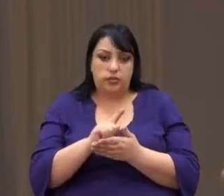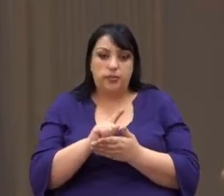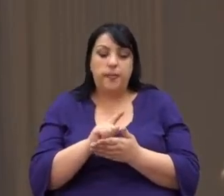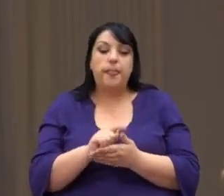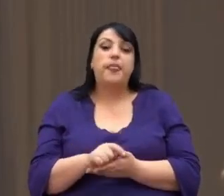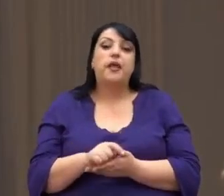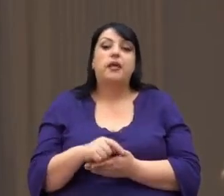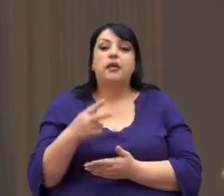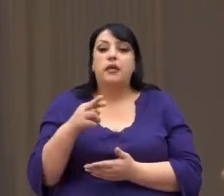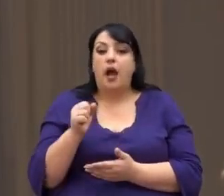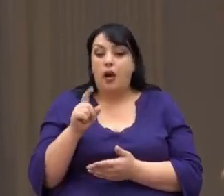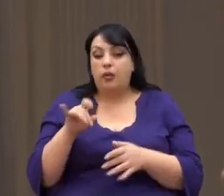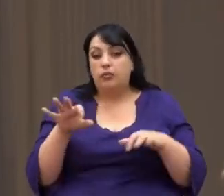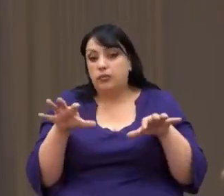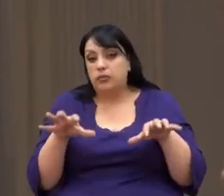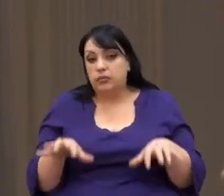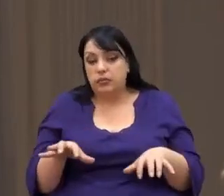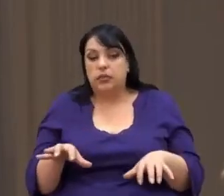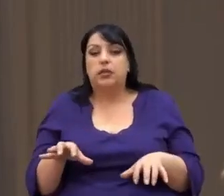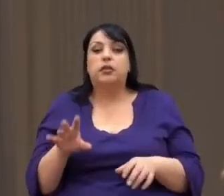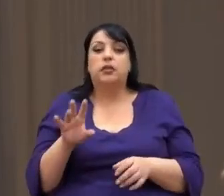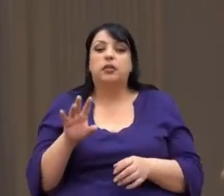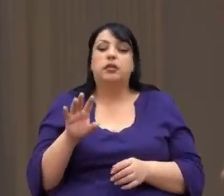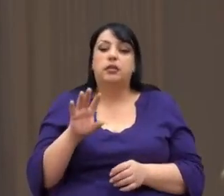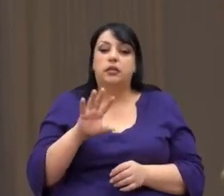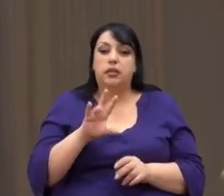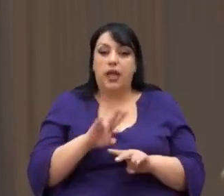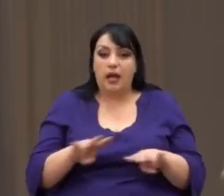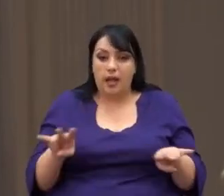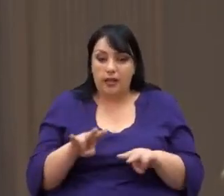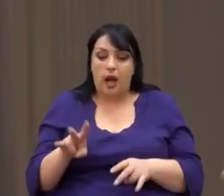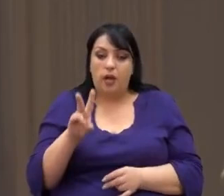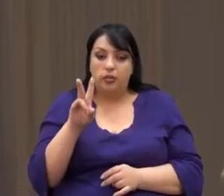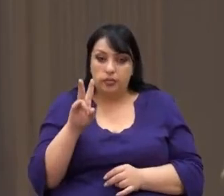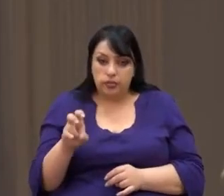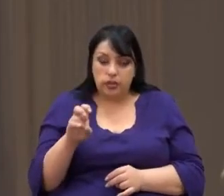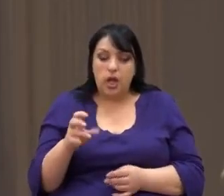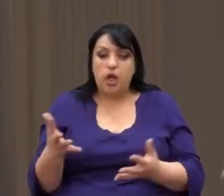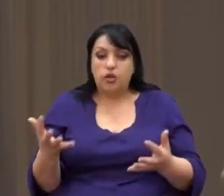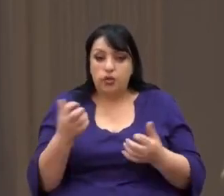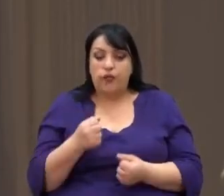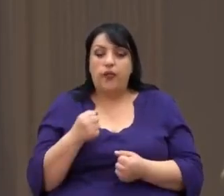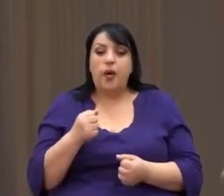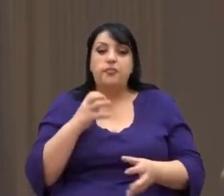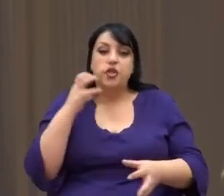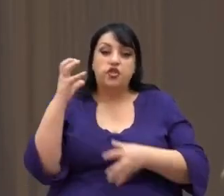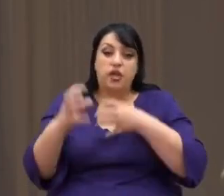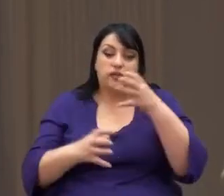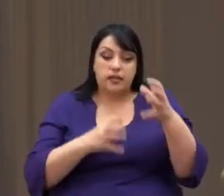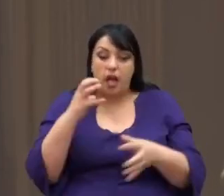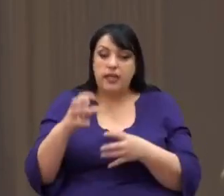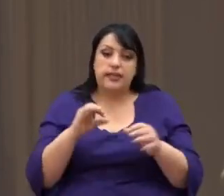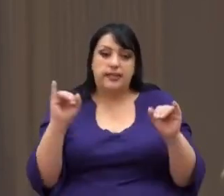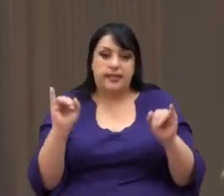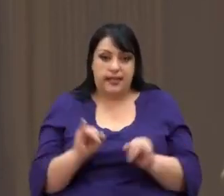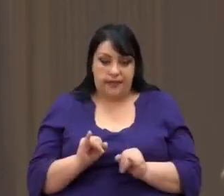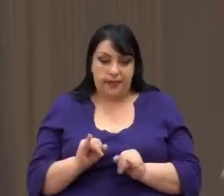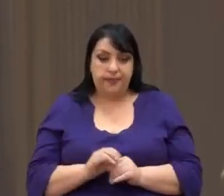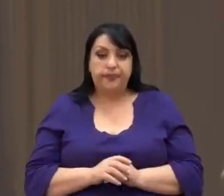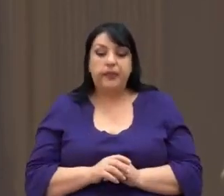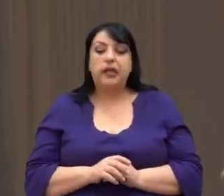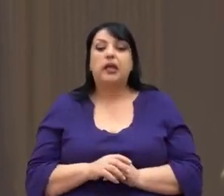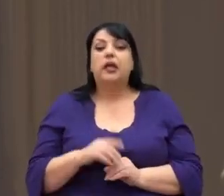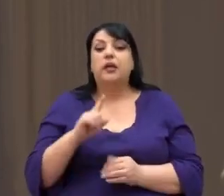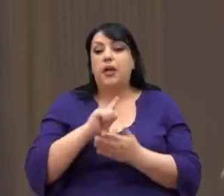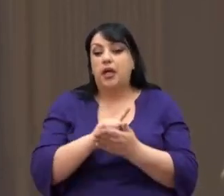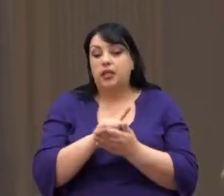Մինսկի խմբի համանախագահությունը հիմնախնդրի կարգավորման միակ ընդունված միջազգային ձևաչափն է։ Բանակցային